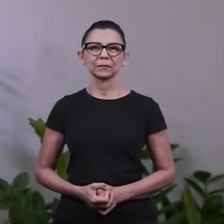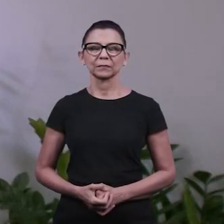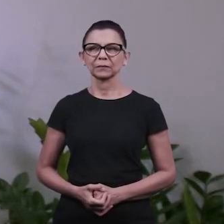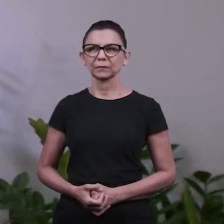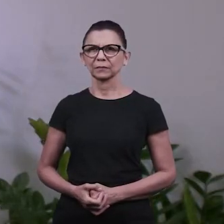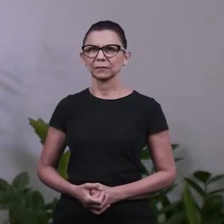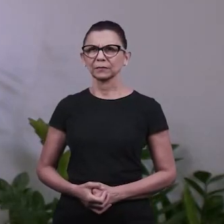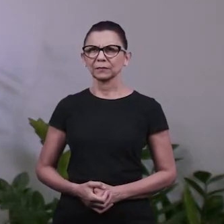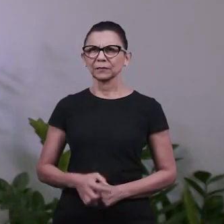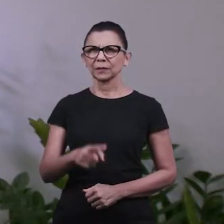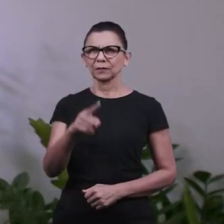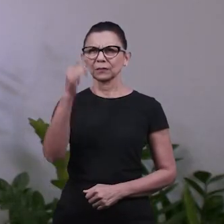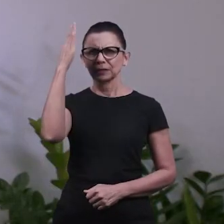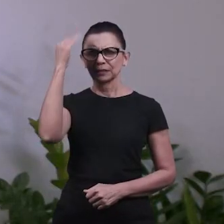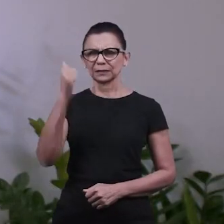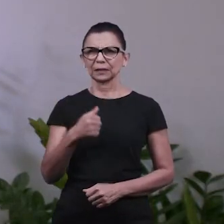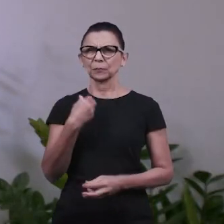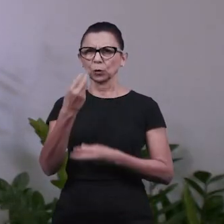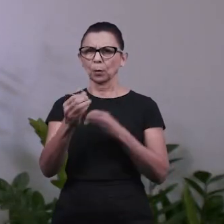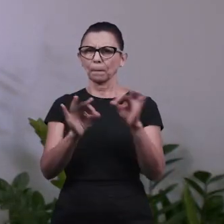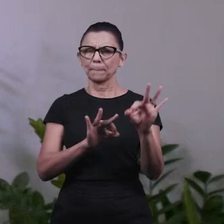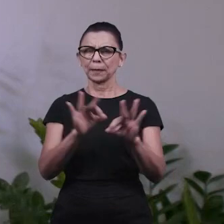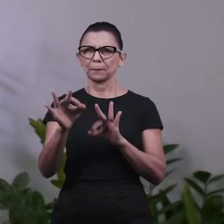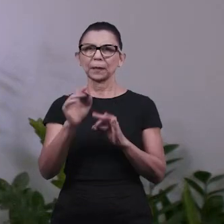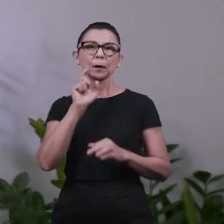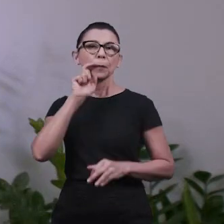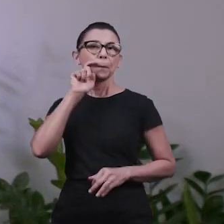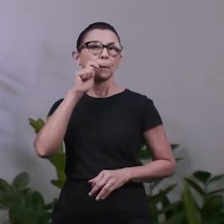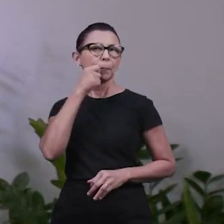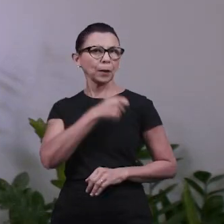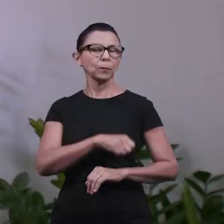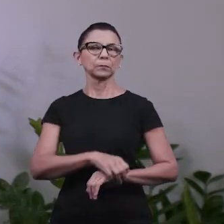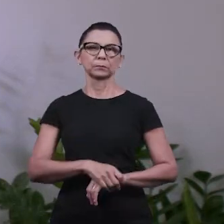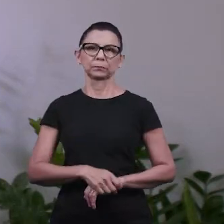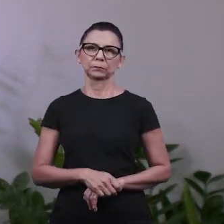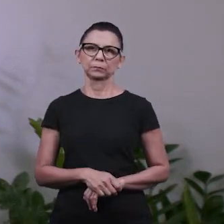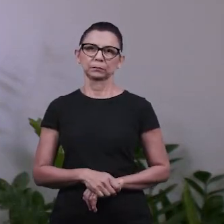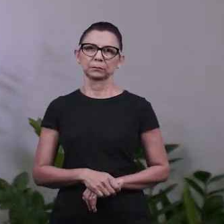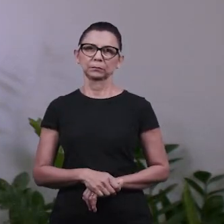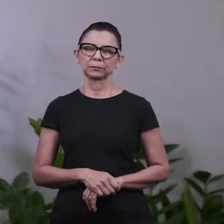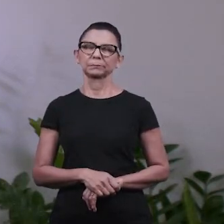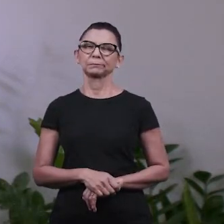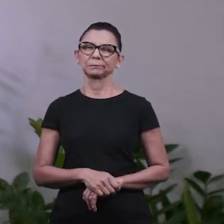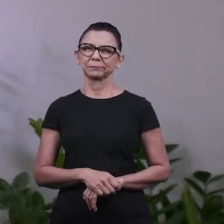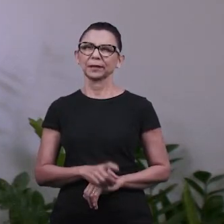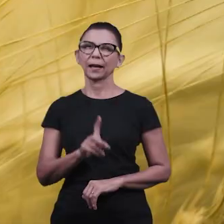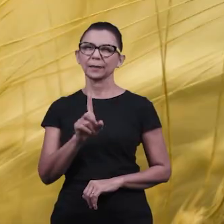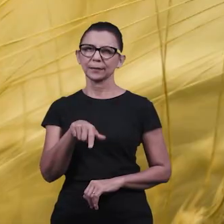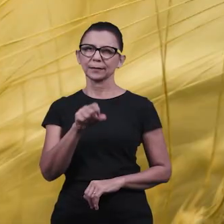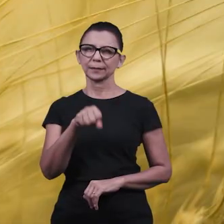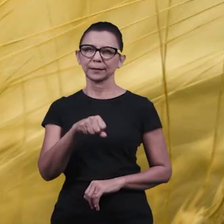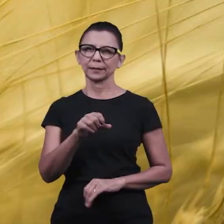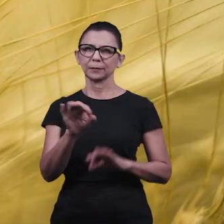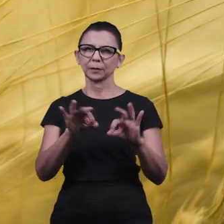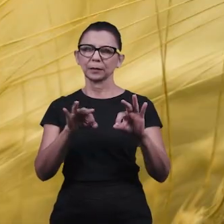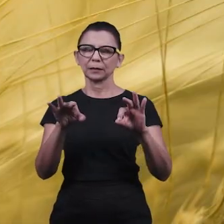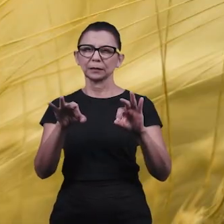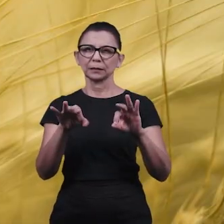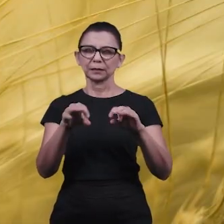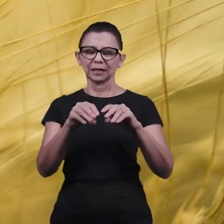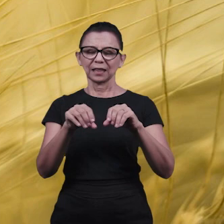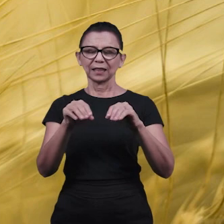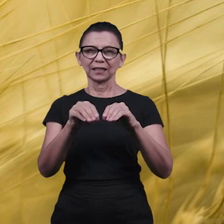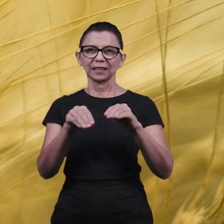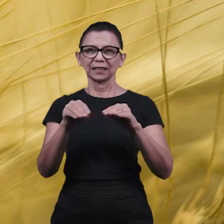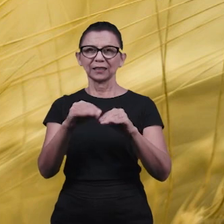Vous savez comment on fait le pain? Chose que vous devez déjà savoir, c'est qu'il est fait de blé, qui est cette plante qui